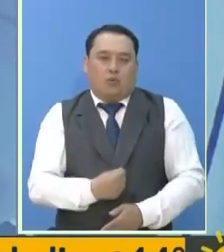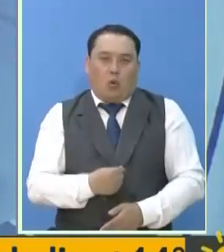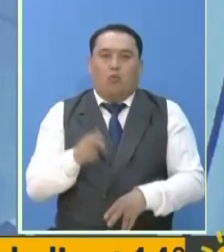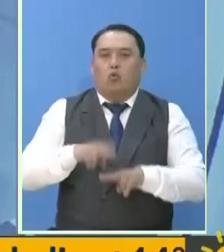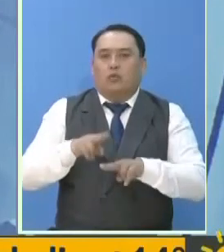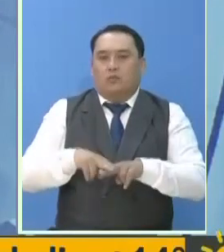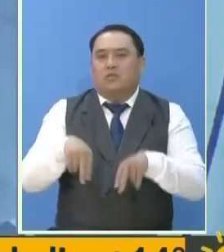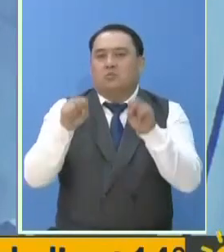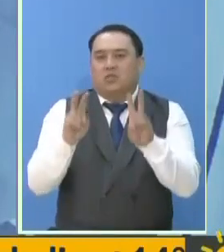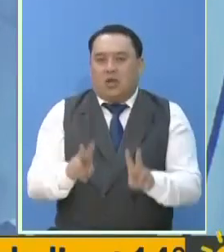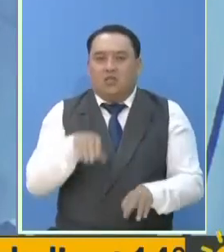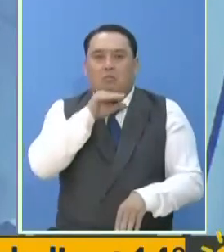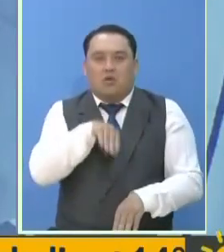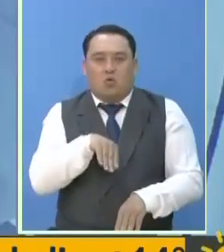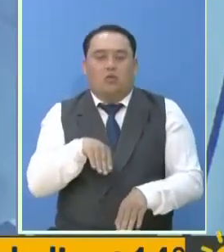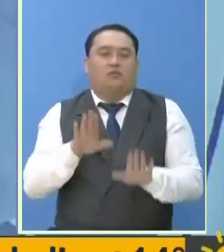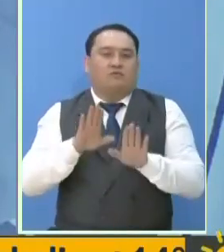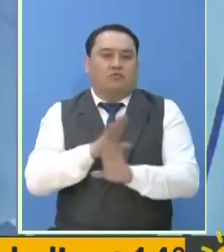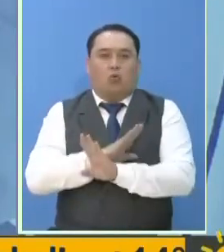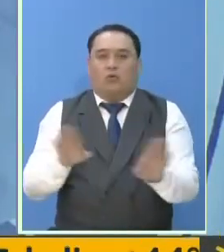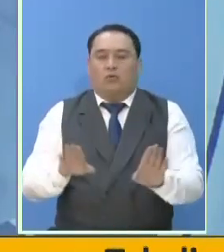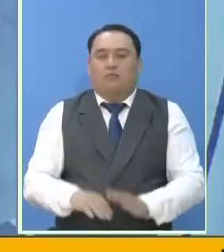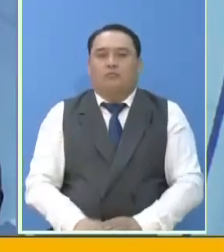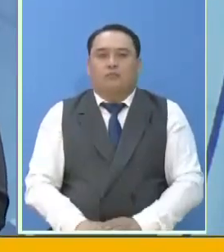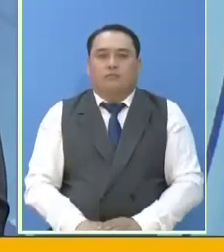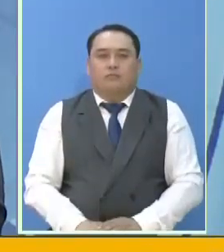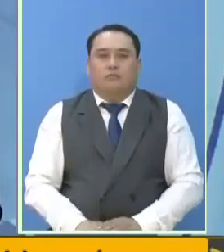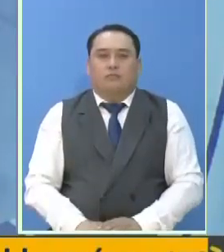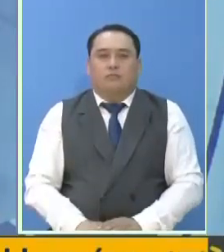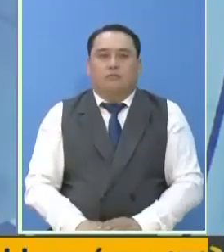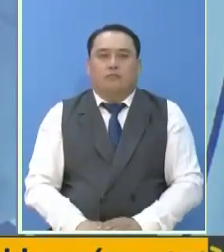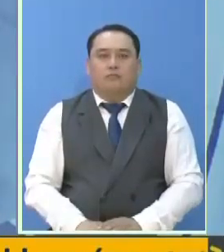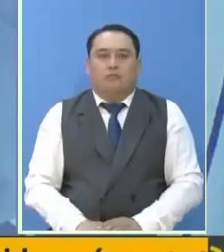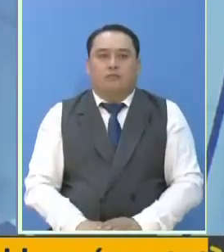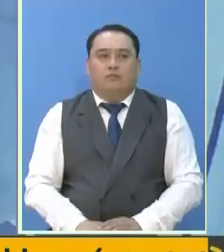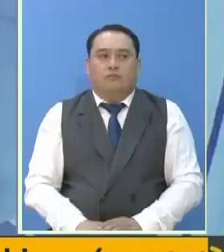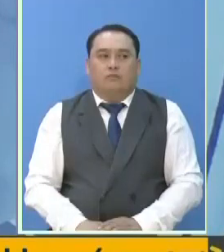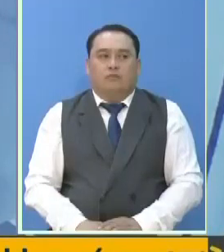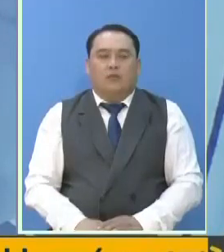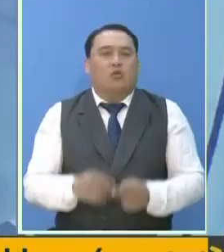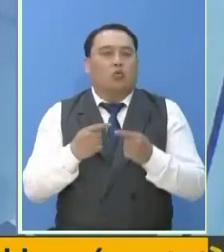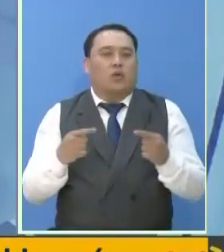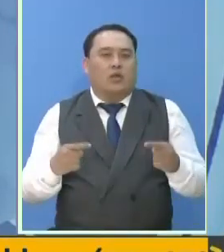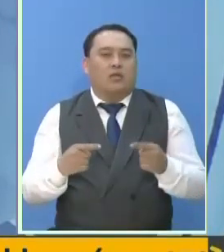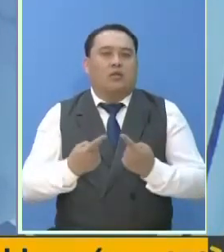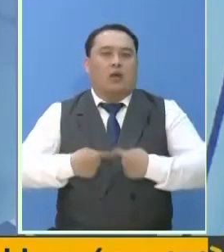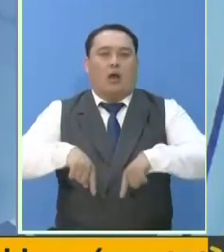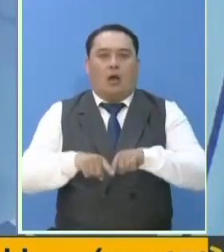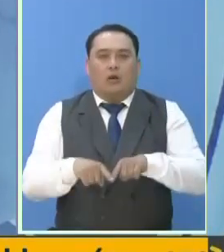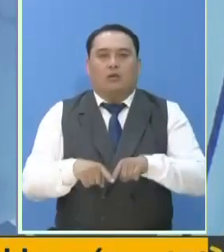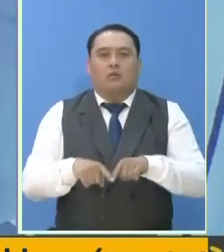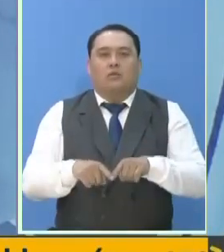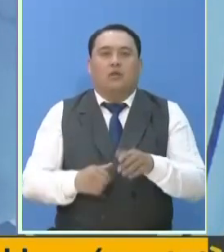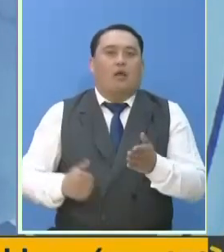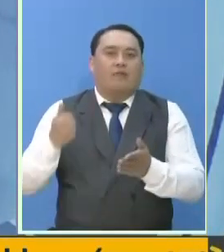свою специальность, удостоверение личности и послужной список только даете, и все, вот это все. Остальные все данные про кандидата,